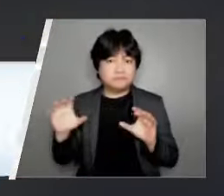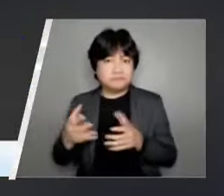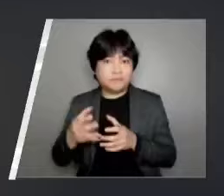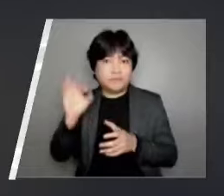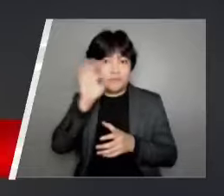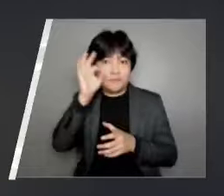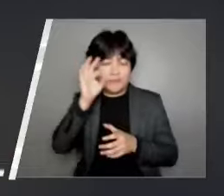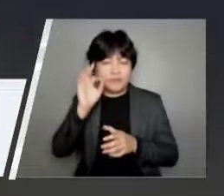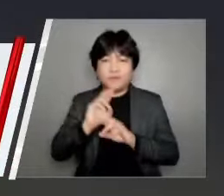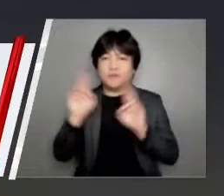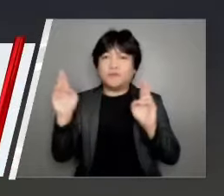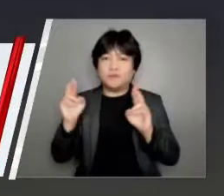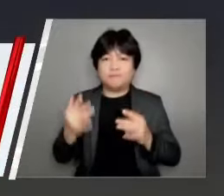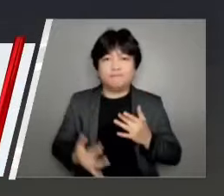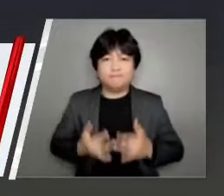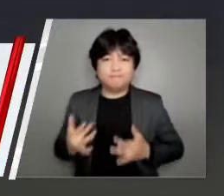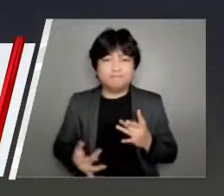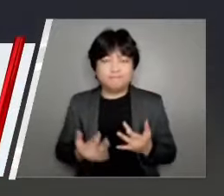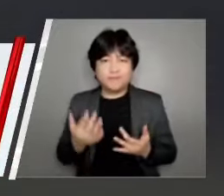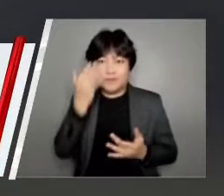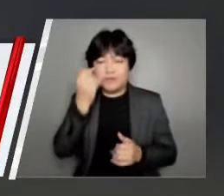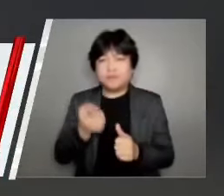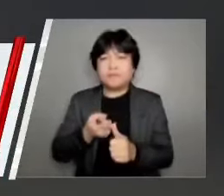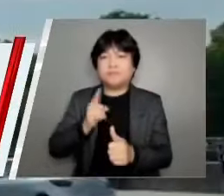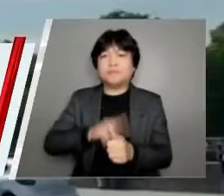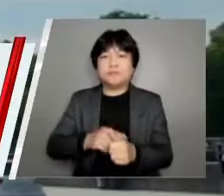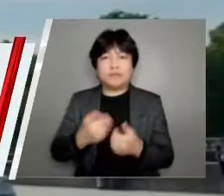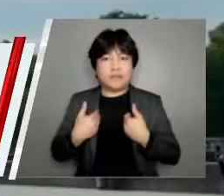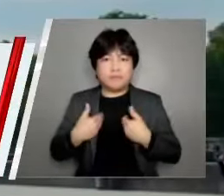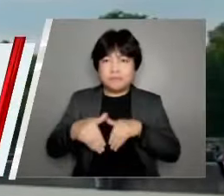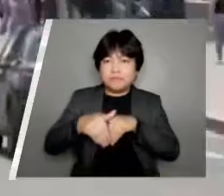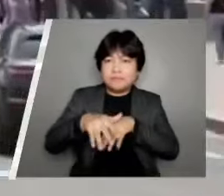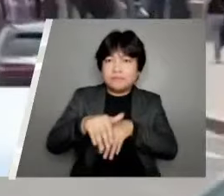kasi first time magkakaroon ng parade na